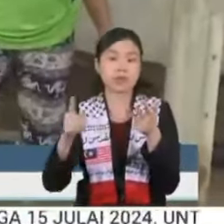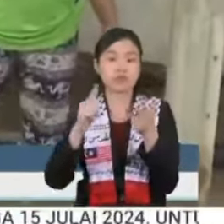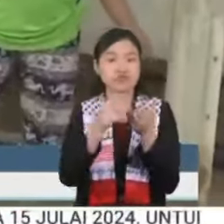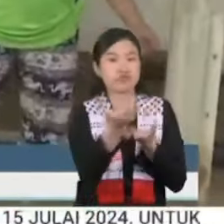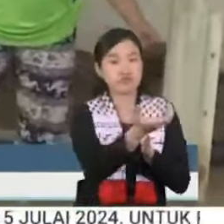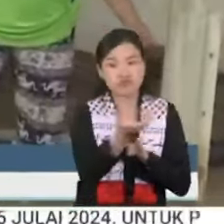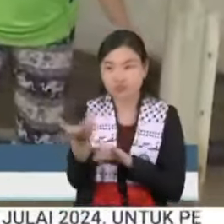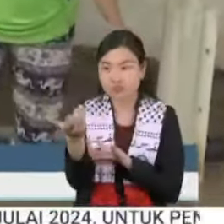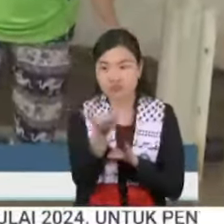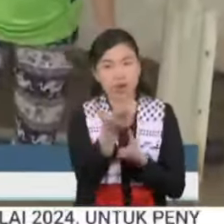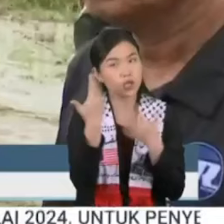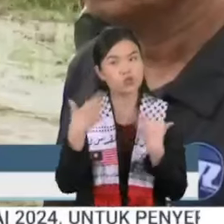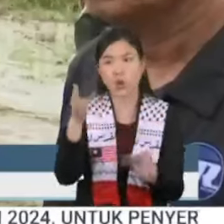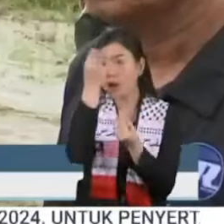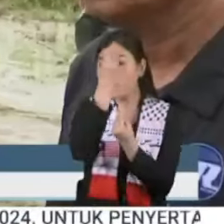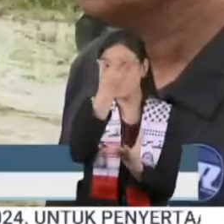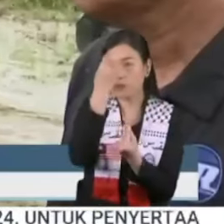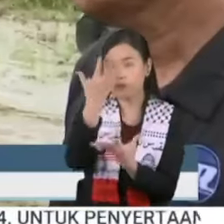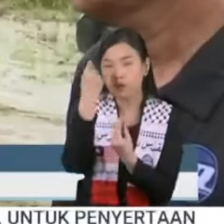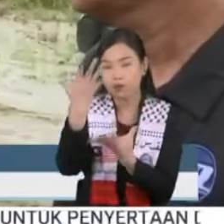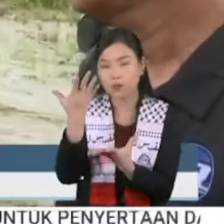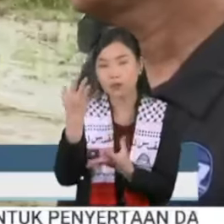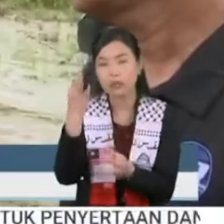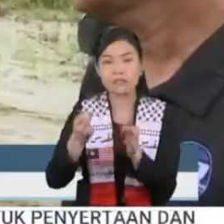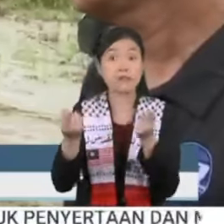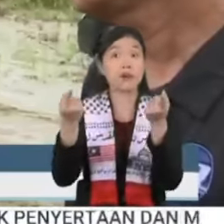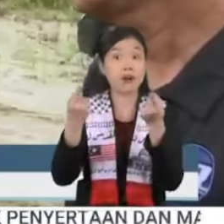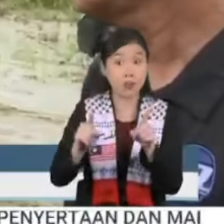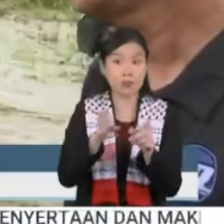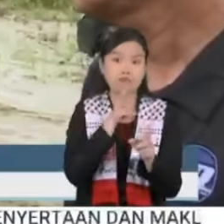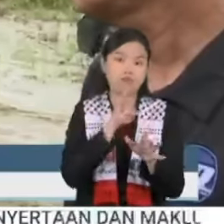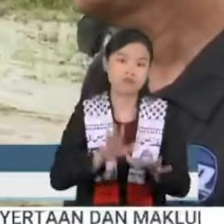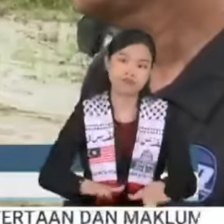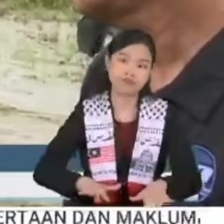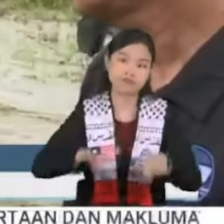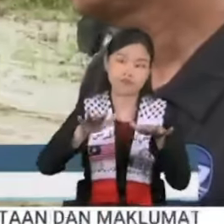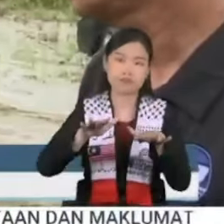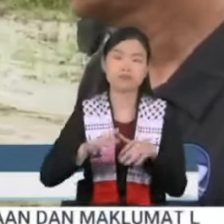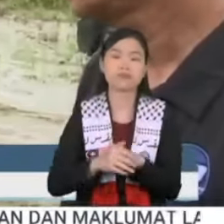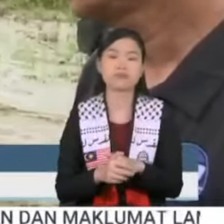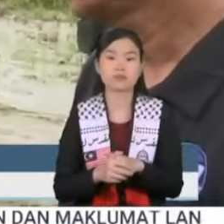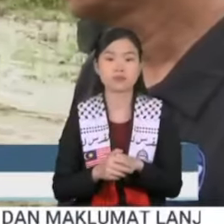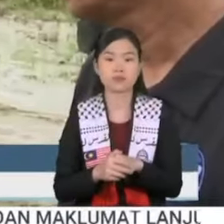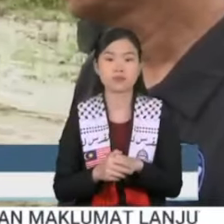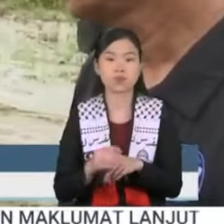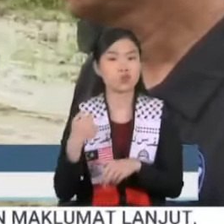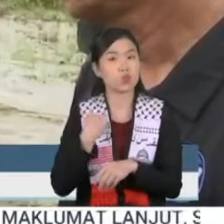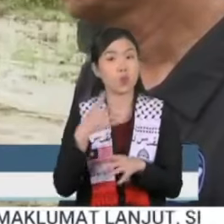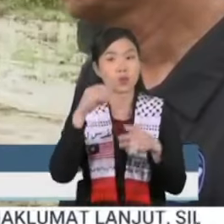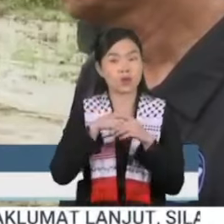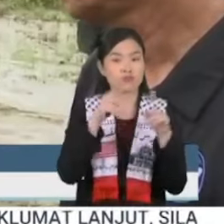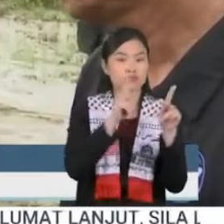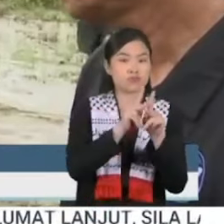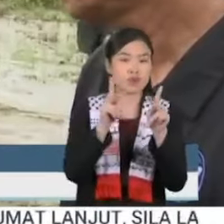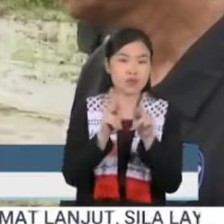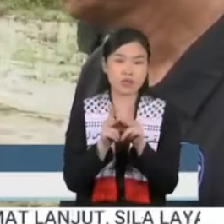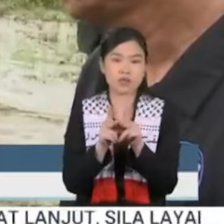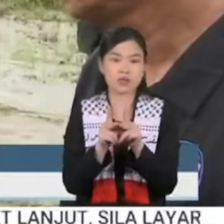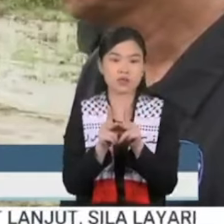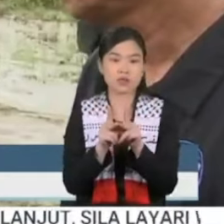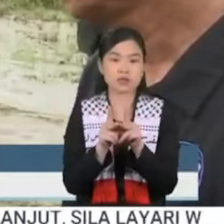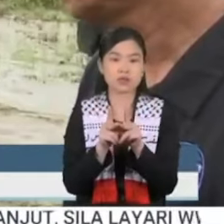Bomba. Setiap kali berlaku keadaan banjir beginilah, kami di Kampung Gayungan ini, khususnya di Surau